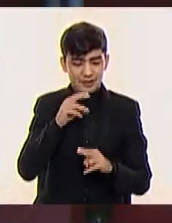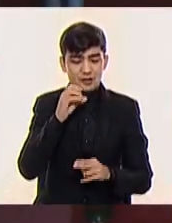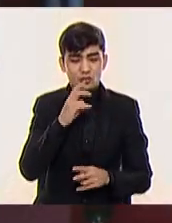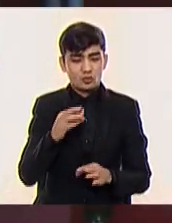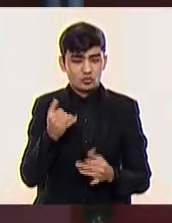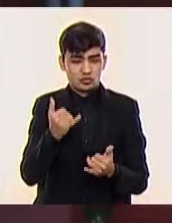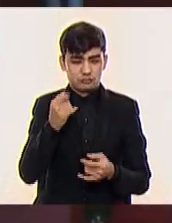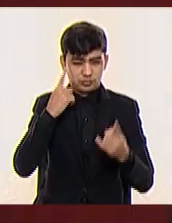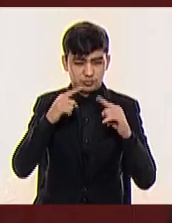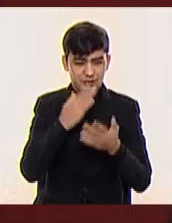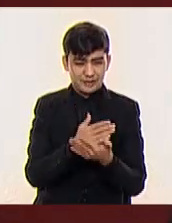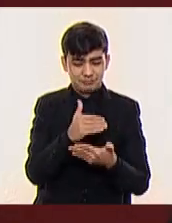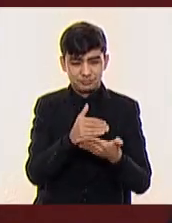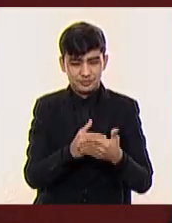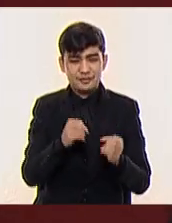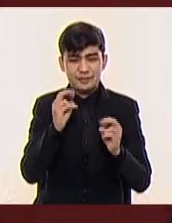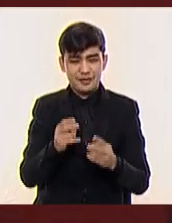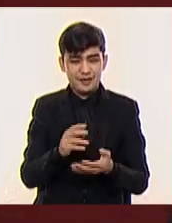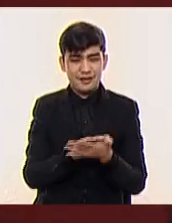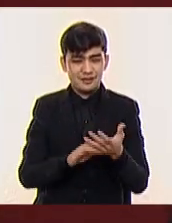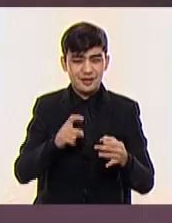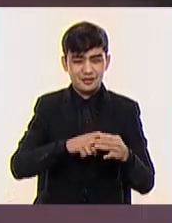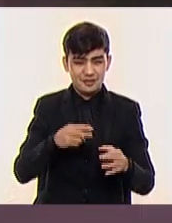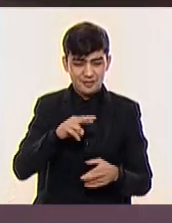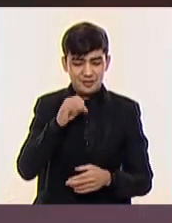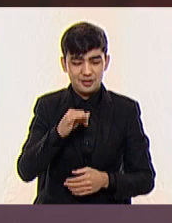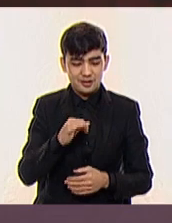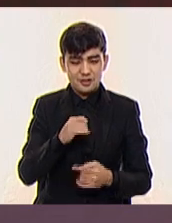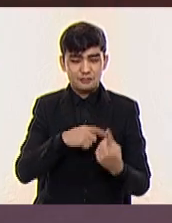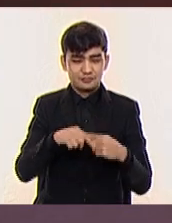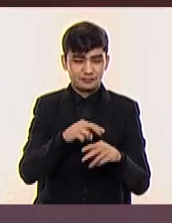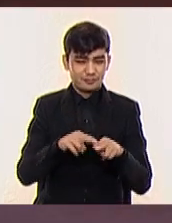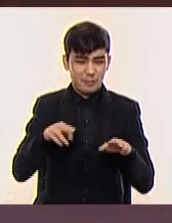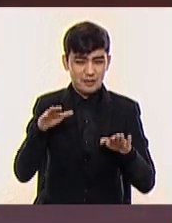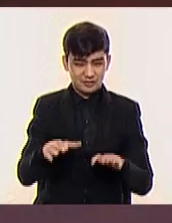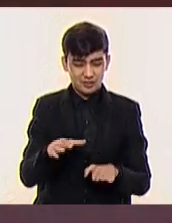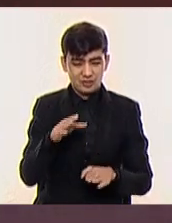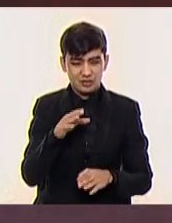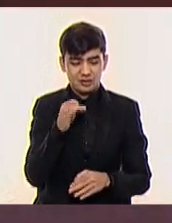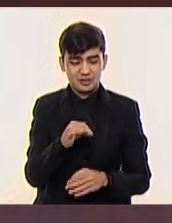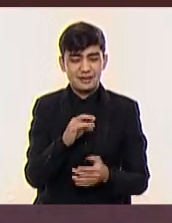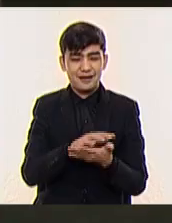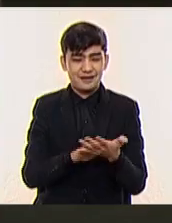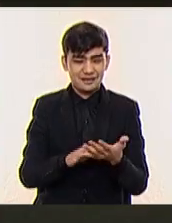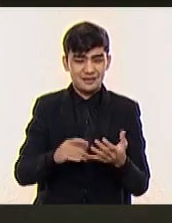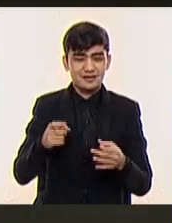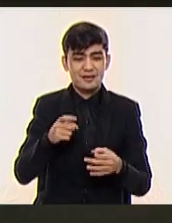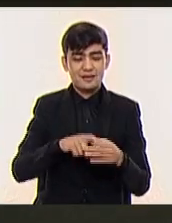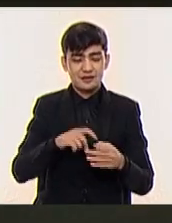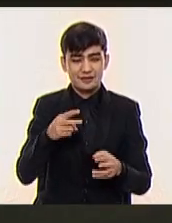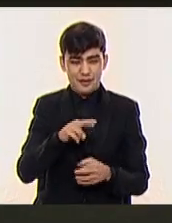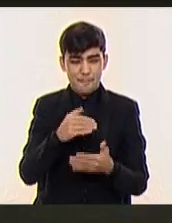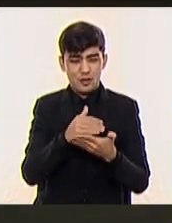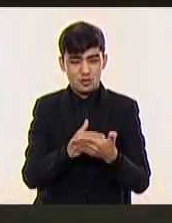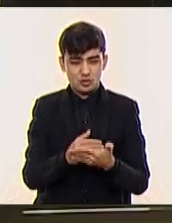сейчас продумывают механизм регистрации посетителей. А в палате предпринимателей еще раз напомнили, регистрация в приложении